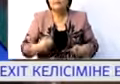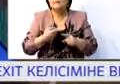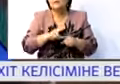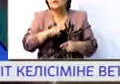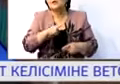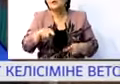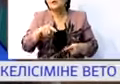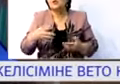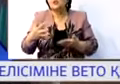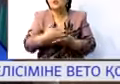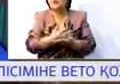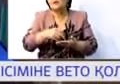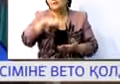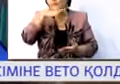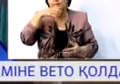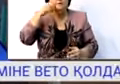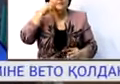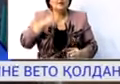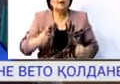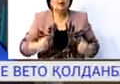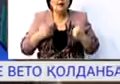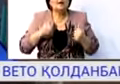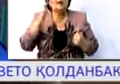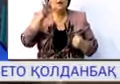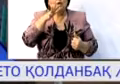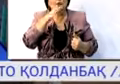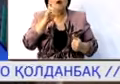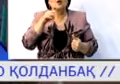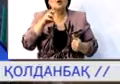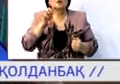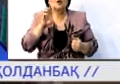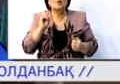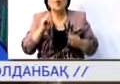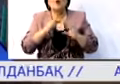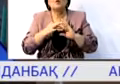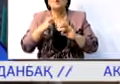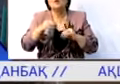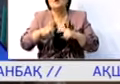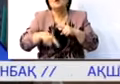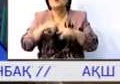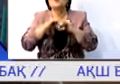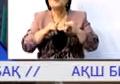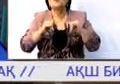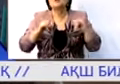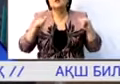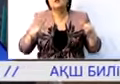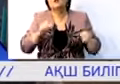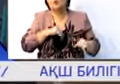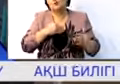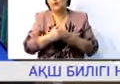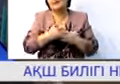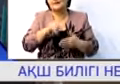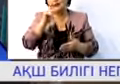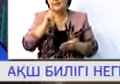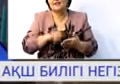мол тәжірибеңізбен қажыр қайратыңызды алдағы уақытта да Қаралтөбе ауылдық округін одан ары өсіп өркендетуге жұмсайтыныңызға